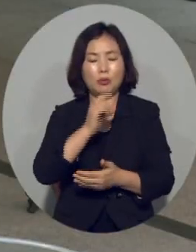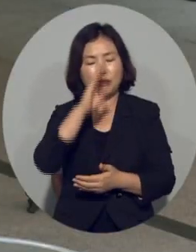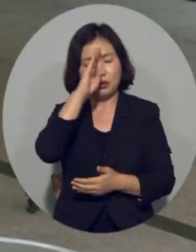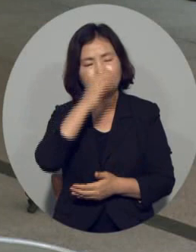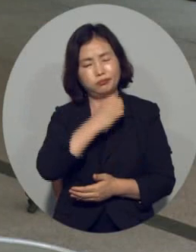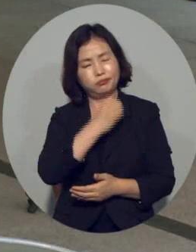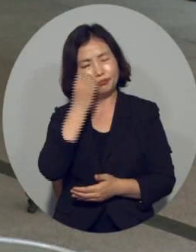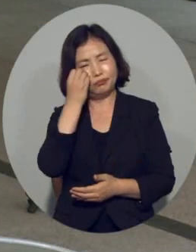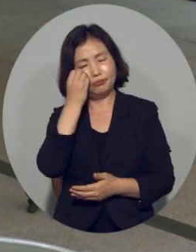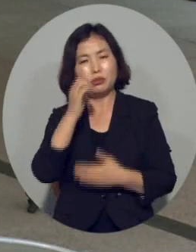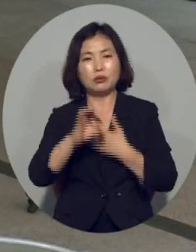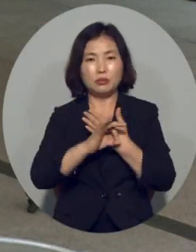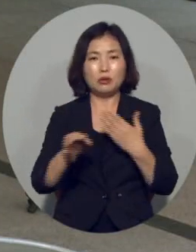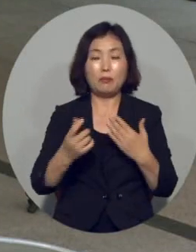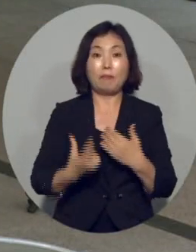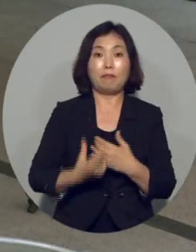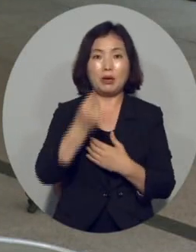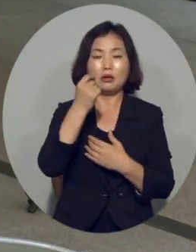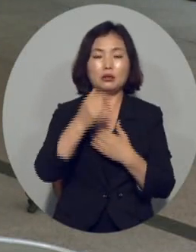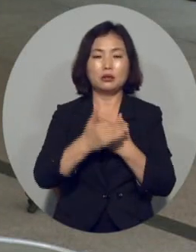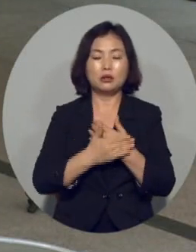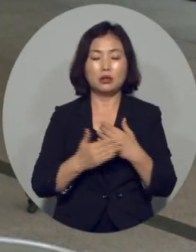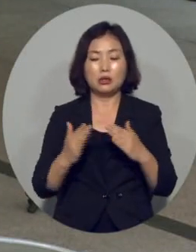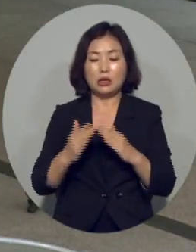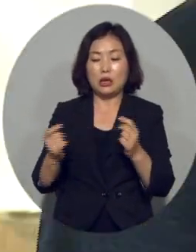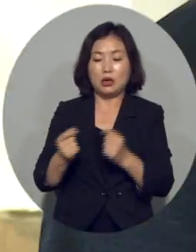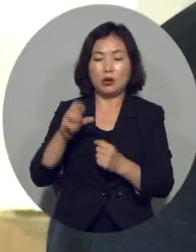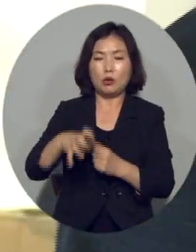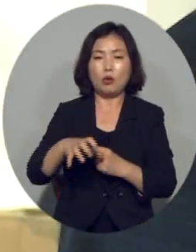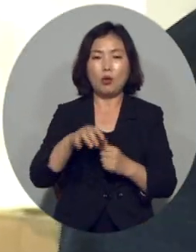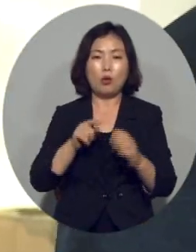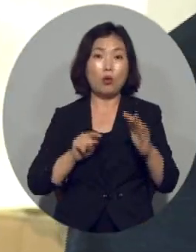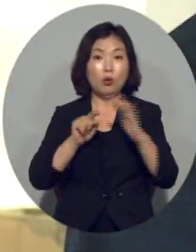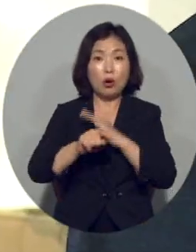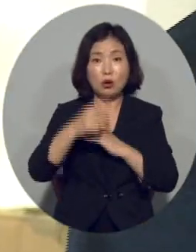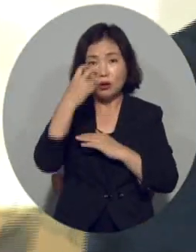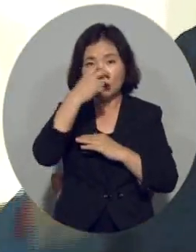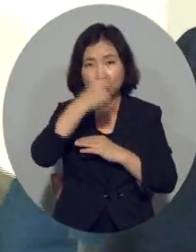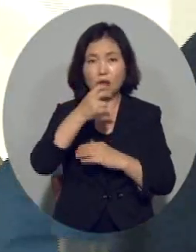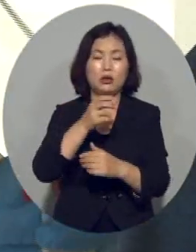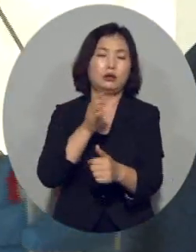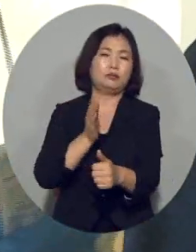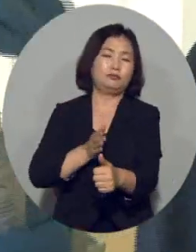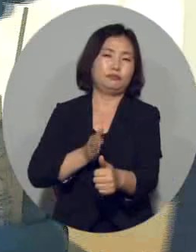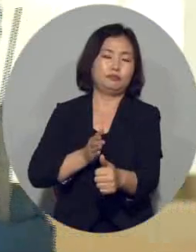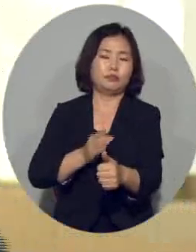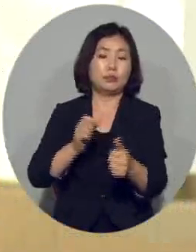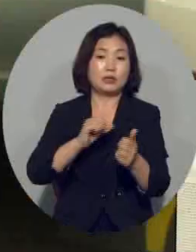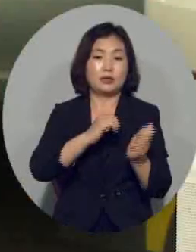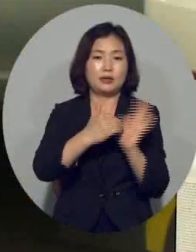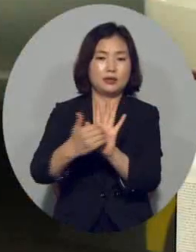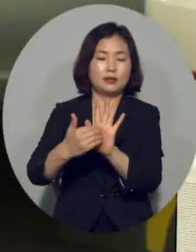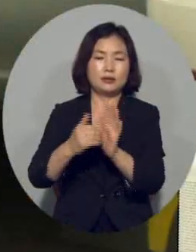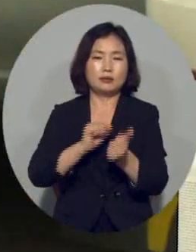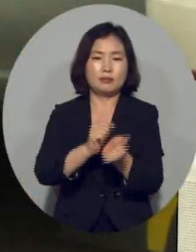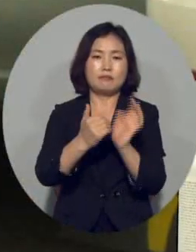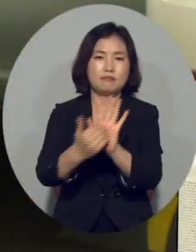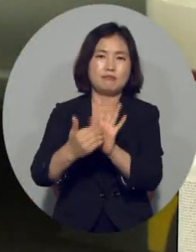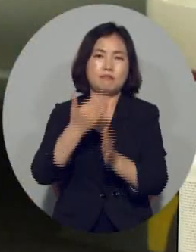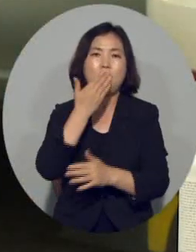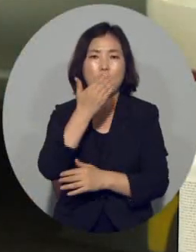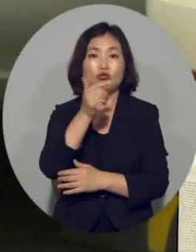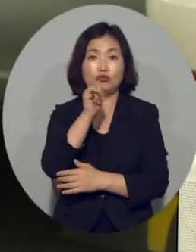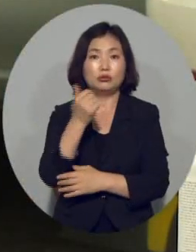증상이 나타나면 최대한 빠른 시간에 가장 가까운 방역 기관을 찾아 검사를 받는 것이 확산을 차단하는 최선의